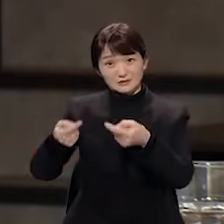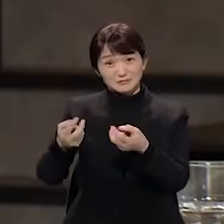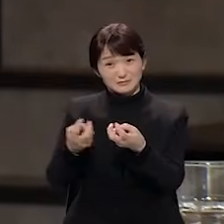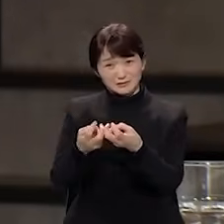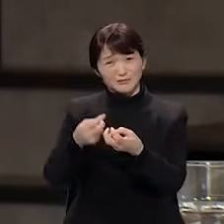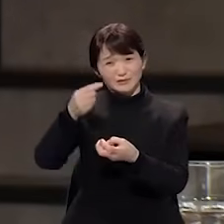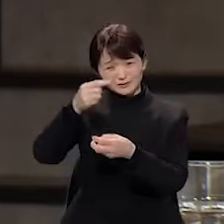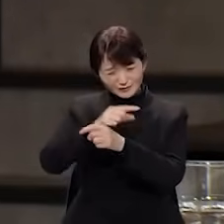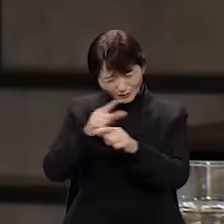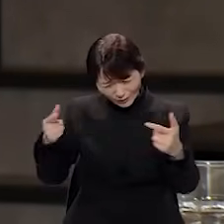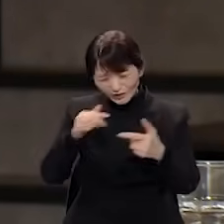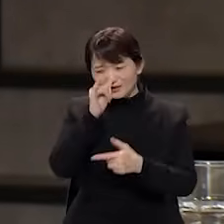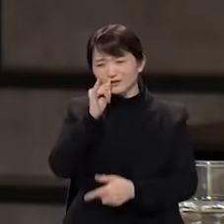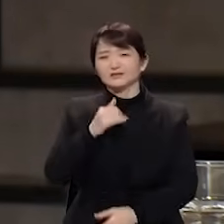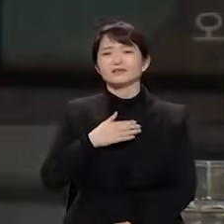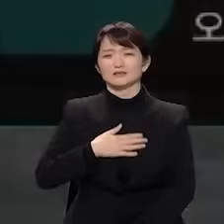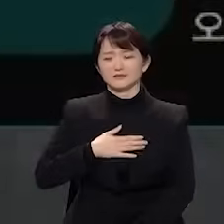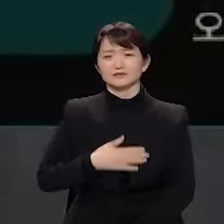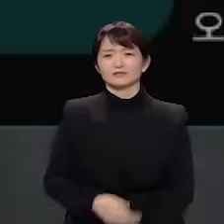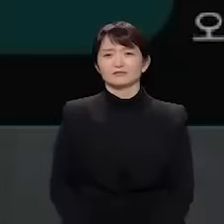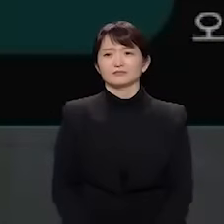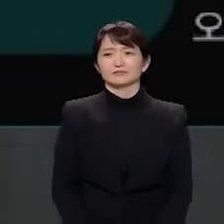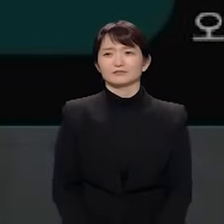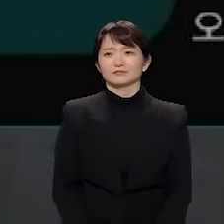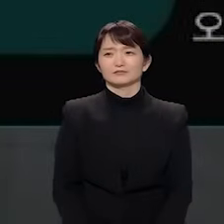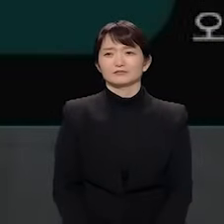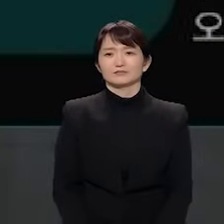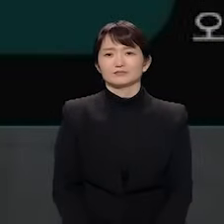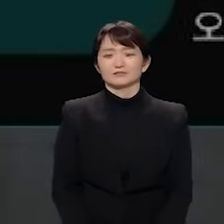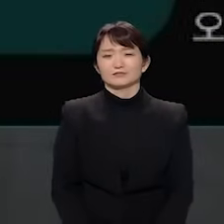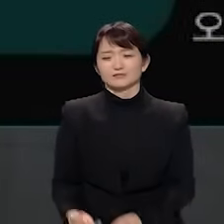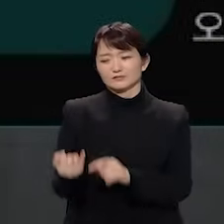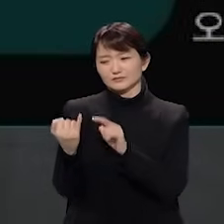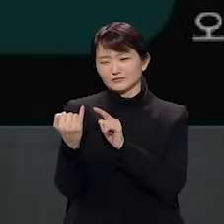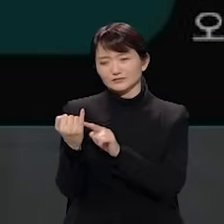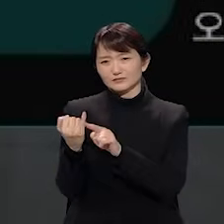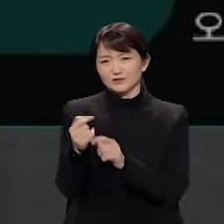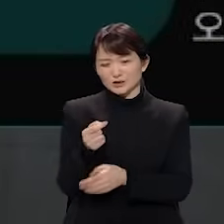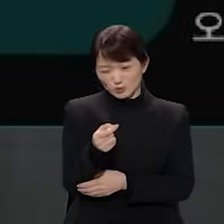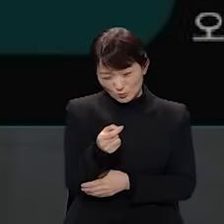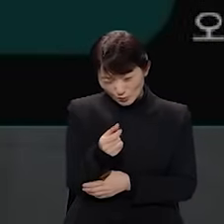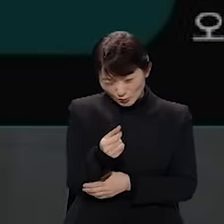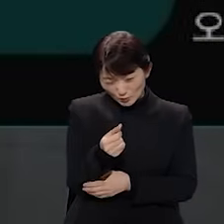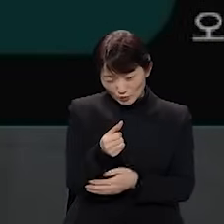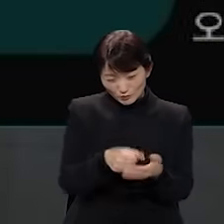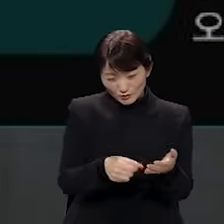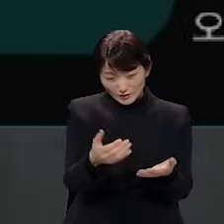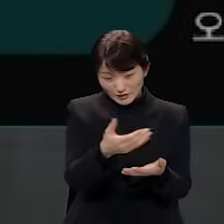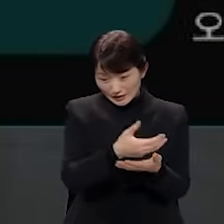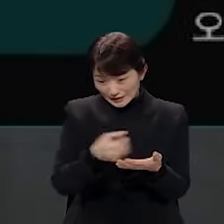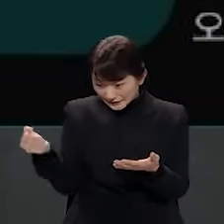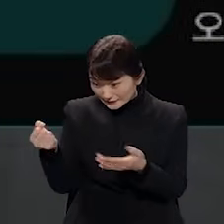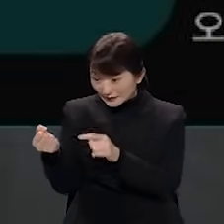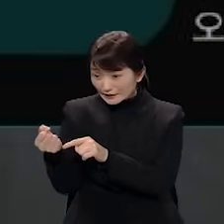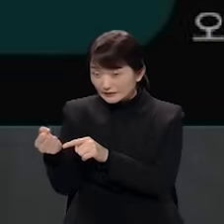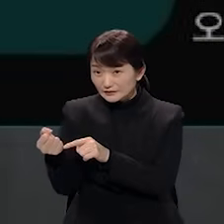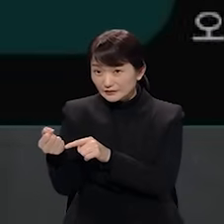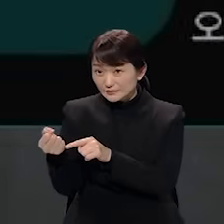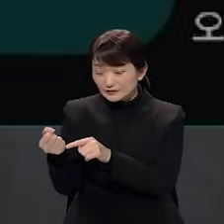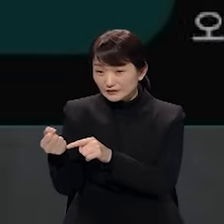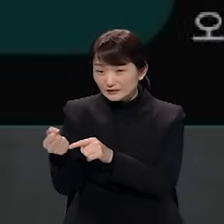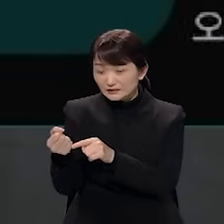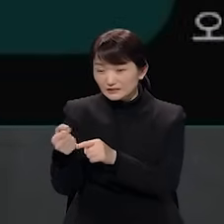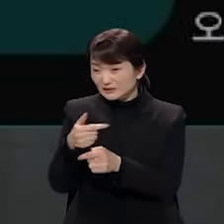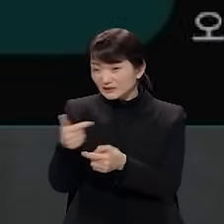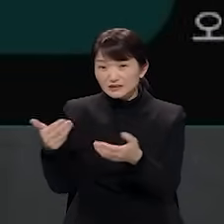생각이 듭니다 왜 그러냐면 저분 같은 경우 소탐 대실이 6천원도 안 되는 물을 훔쳤다가 작은 일을 키워